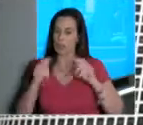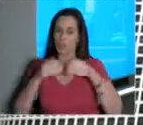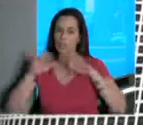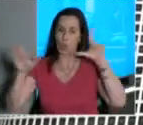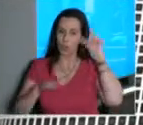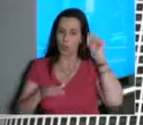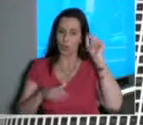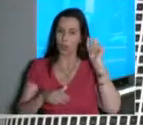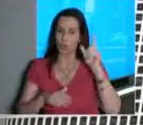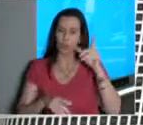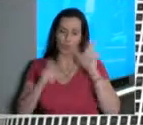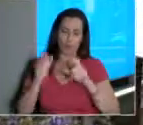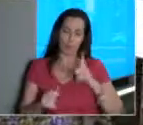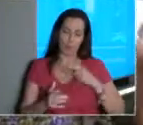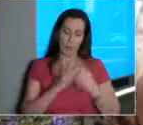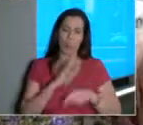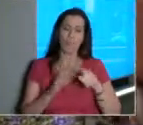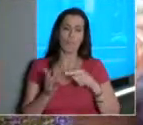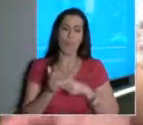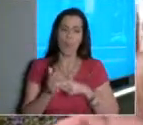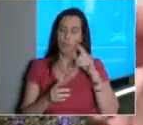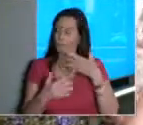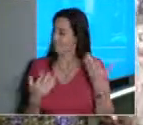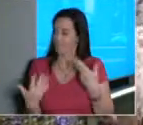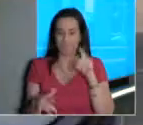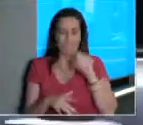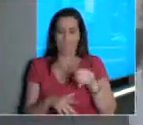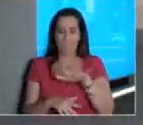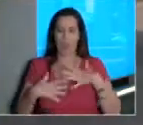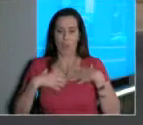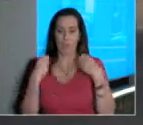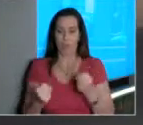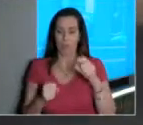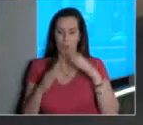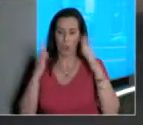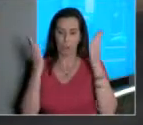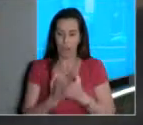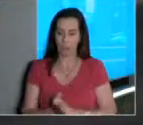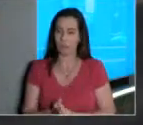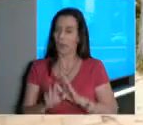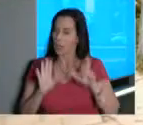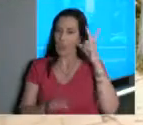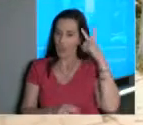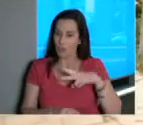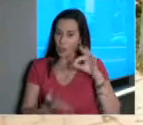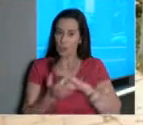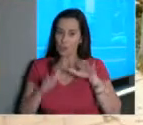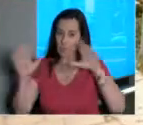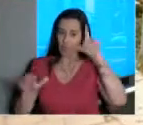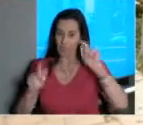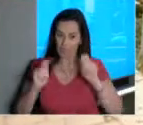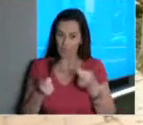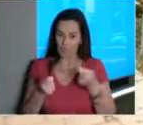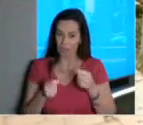את שדה דוב שנקנה על ידי גורמים פרטיים. בתוצאה תרחיק את הנגישות הרפואית של התושבים באילת. רק שתבינו שברגע ששדה דוב